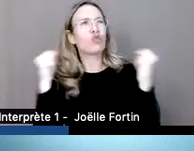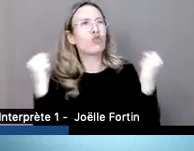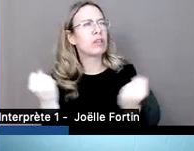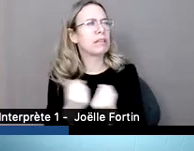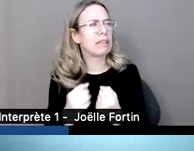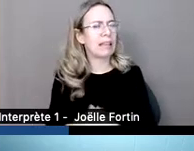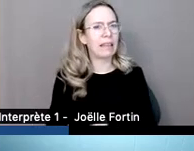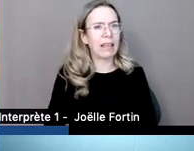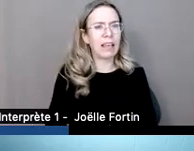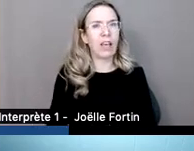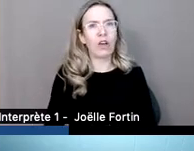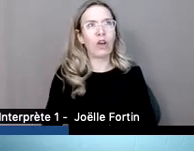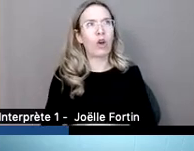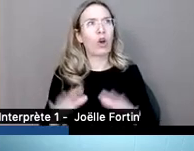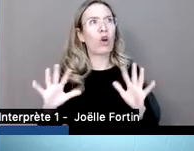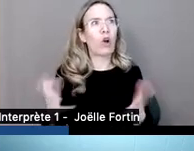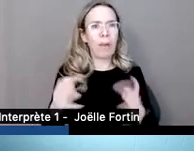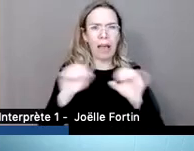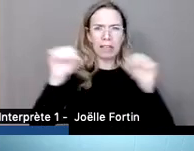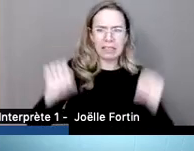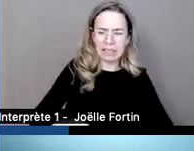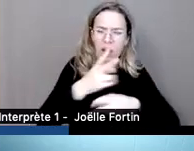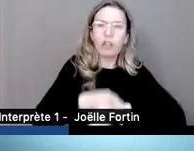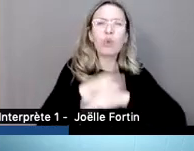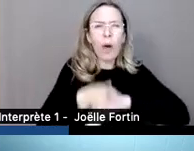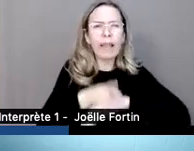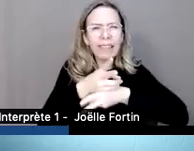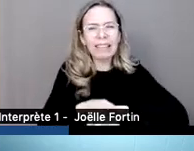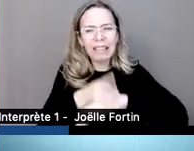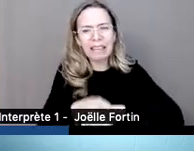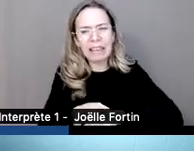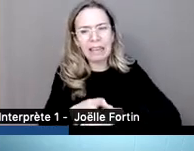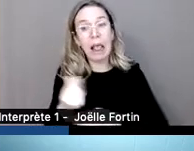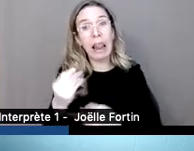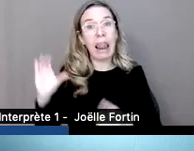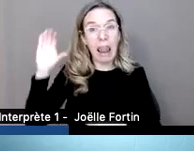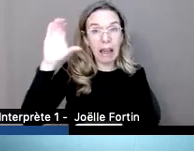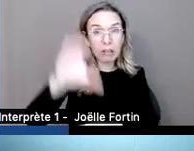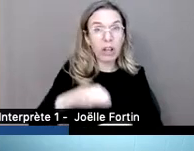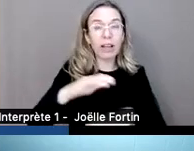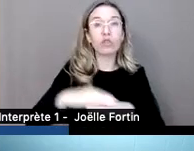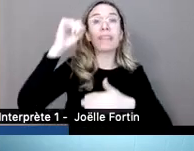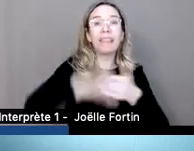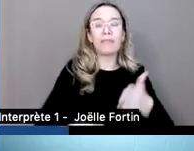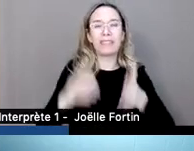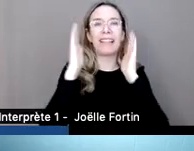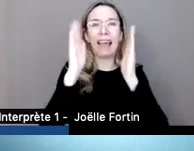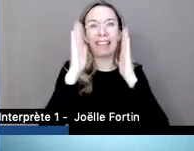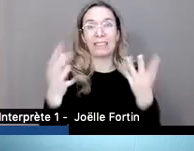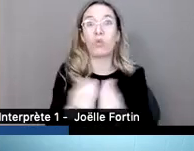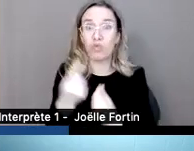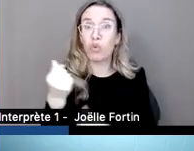notre façon, dans notre système de soins, nous mettons beaucoup d'accent sur les déficits de la personne.